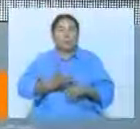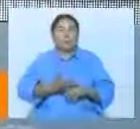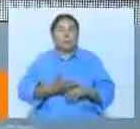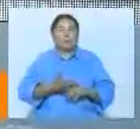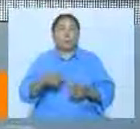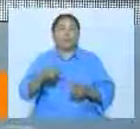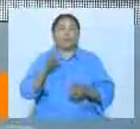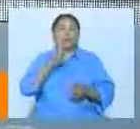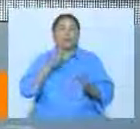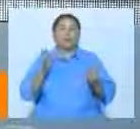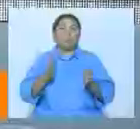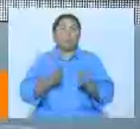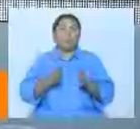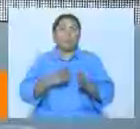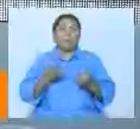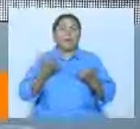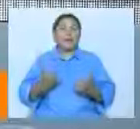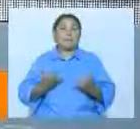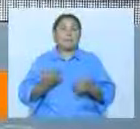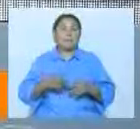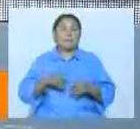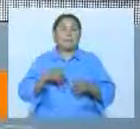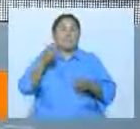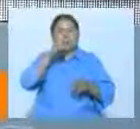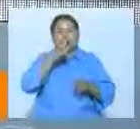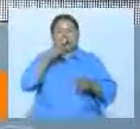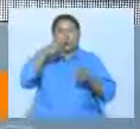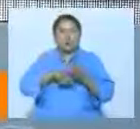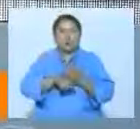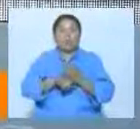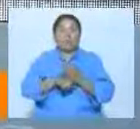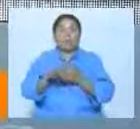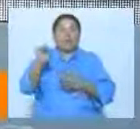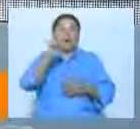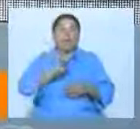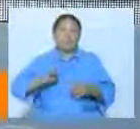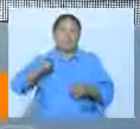жетіспеушілігін азайту мақсатында қазір осы бір айдың шеңберінде тамызға